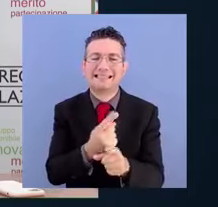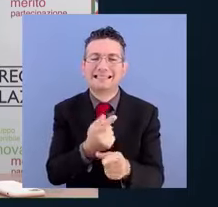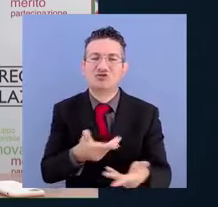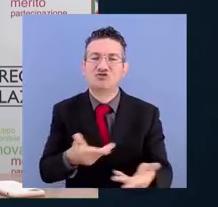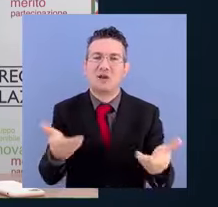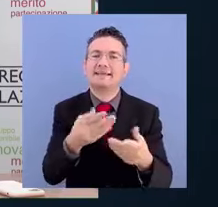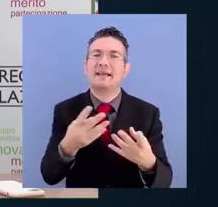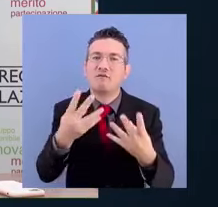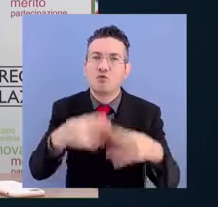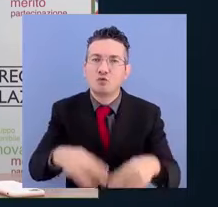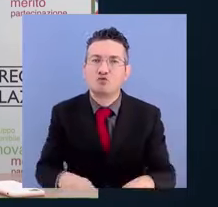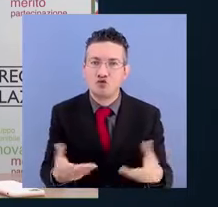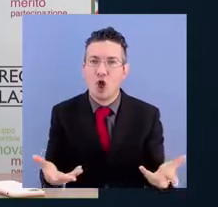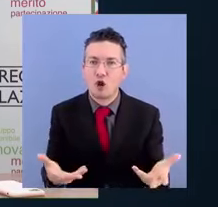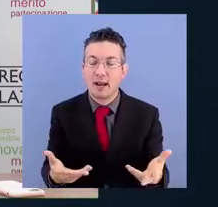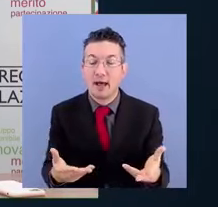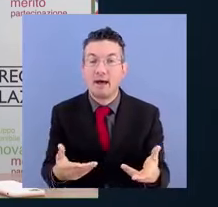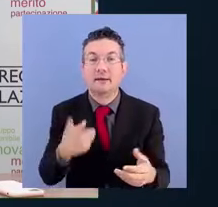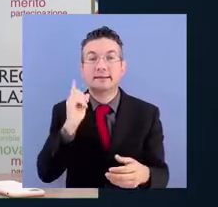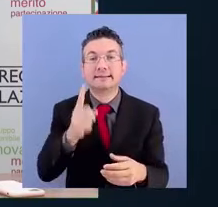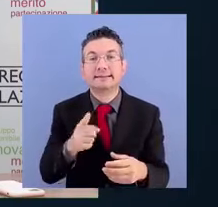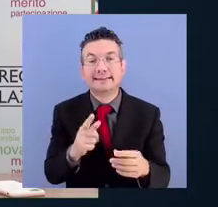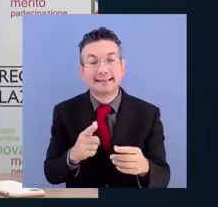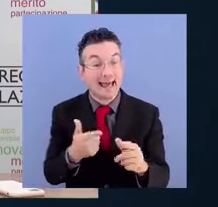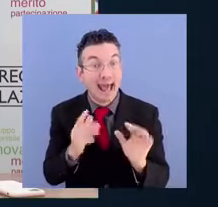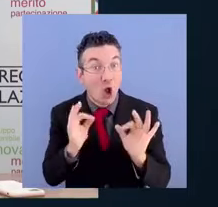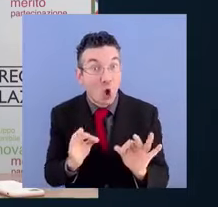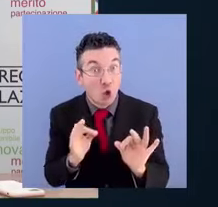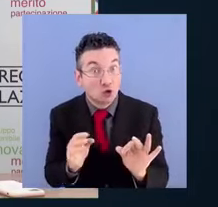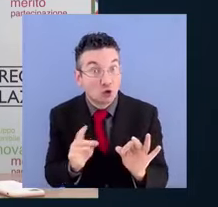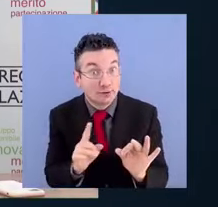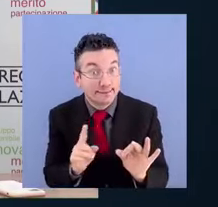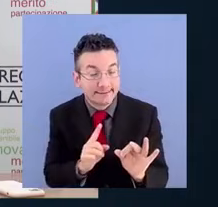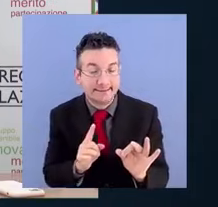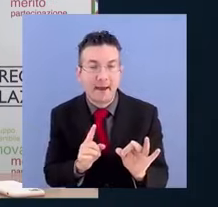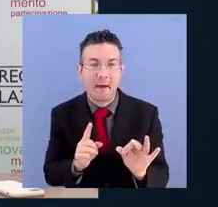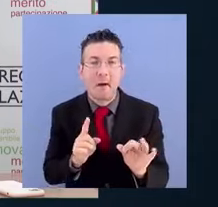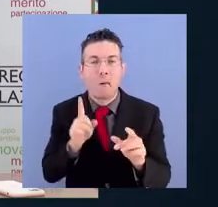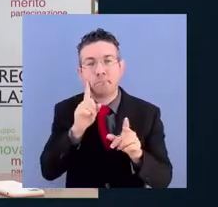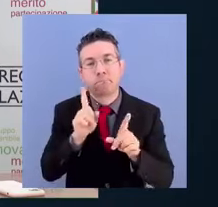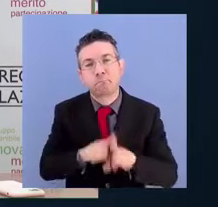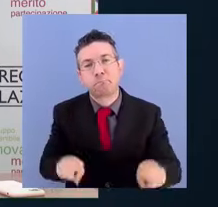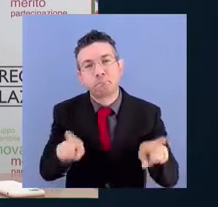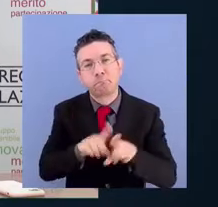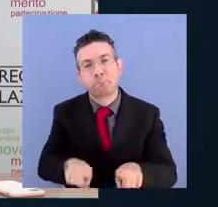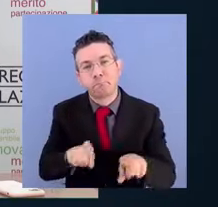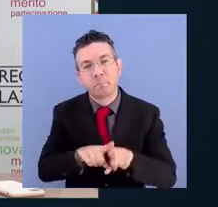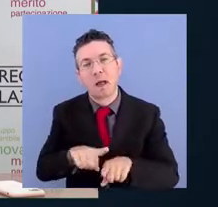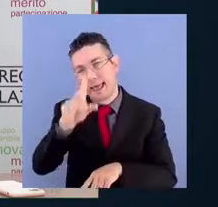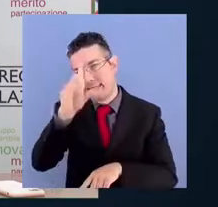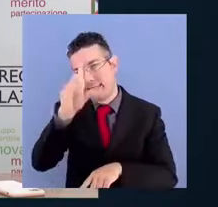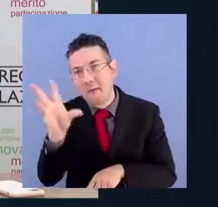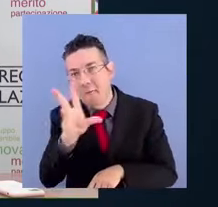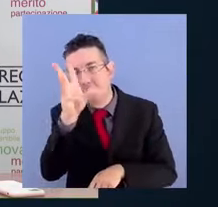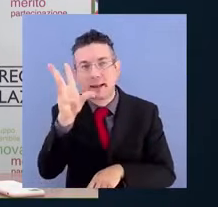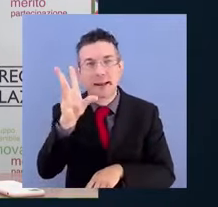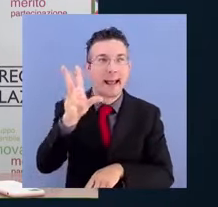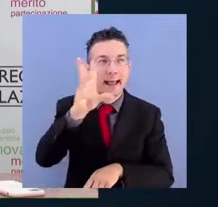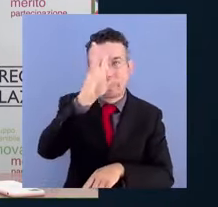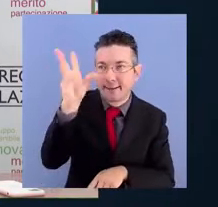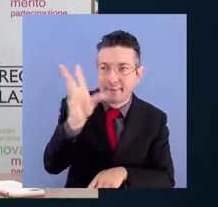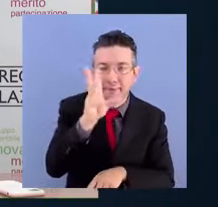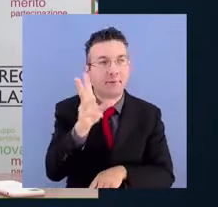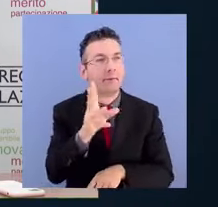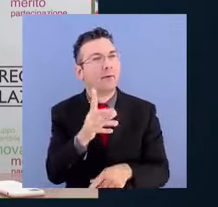altrimenti si rimane sempre diciamo in un ambito come dire teorico e magari si si investono e si